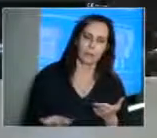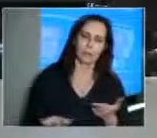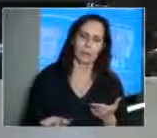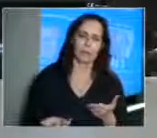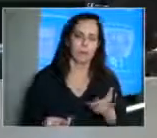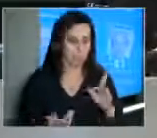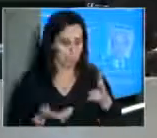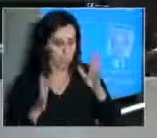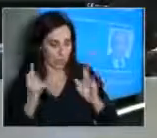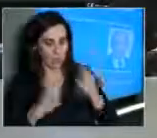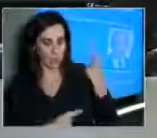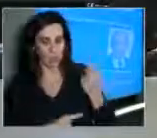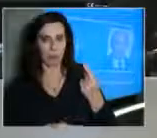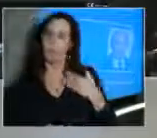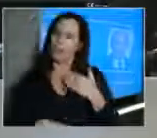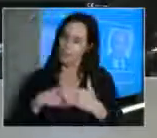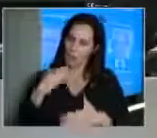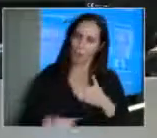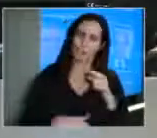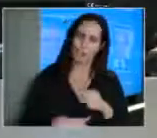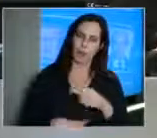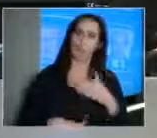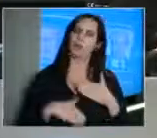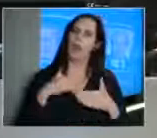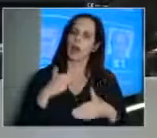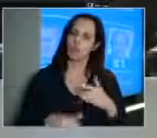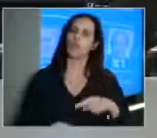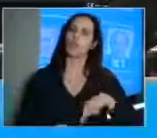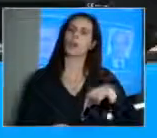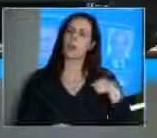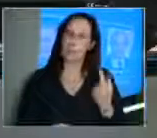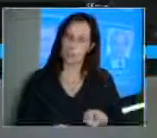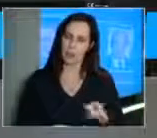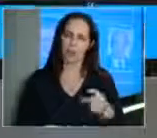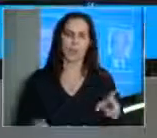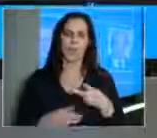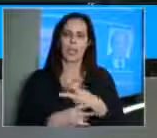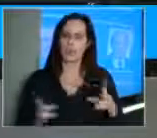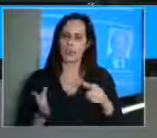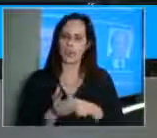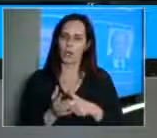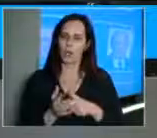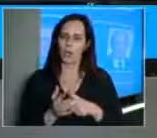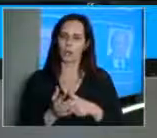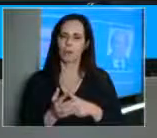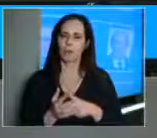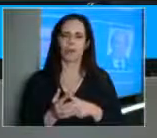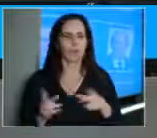זה מה? זה כזה מקרי? תהליכים כאלו הם תהליכים שלוקחים הרבה זמן. אי אפשר לפרט גם אלינו,